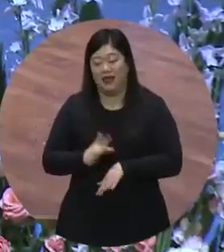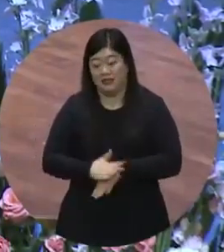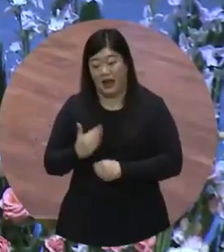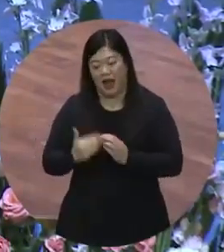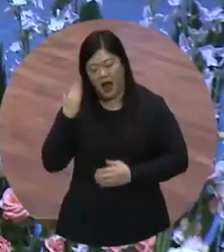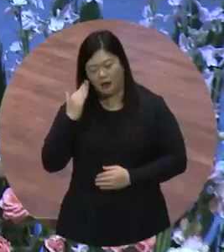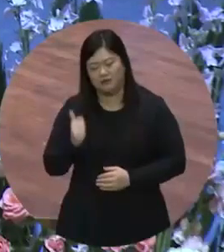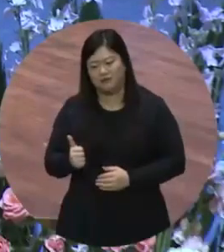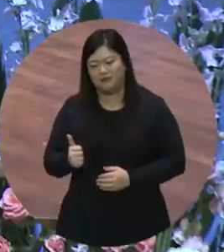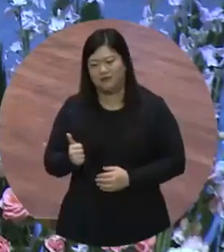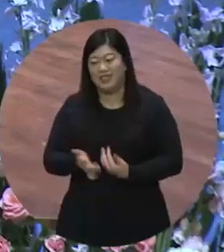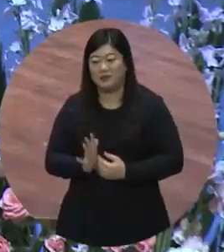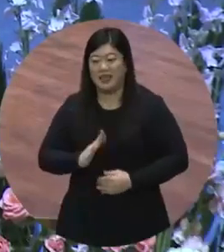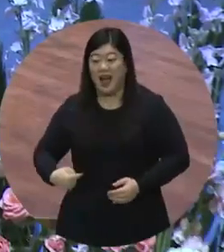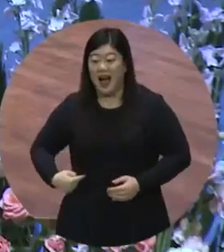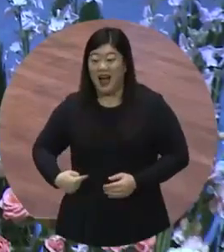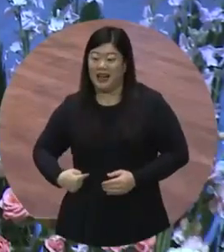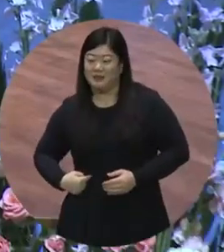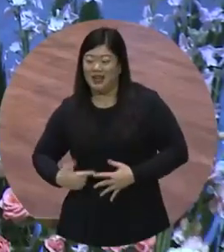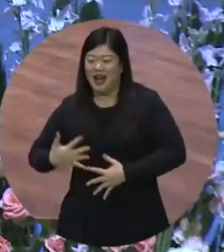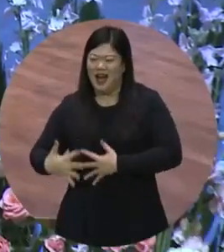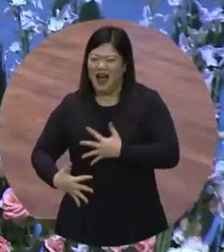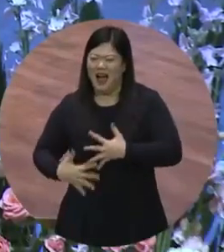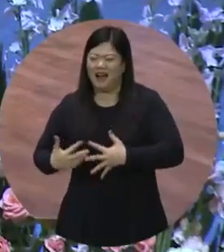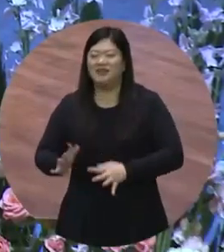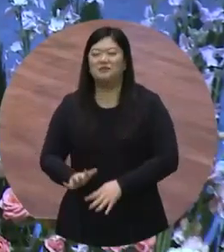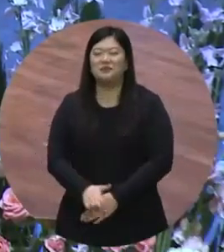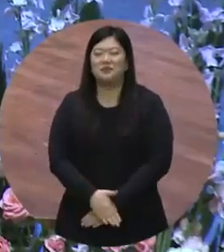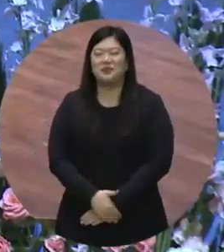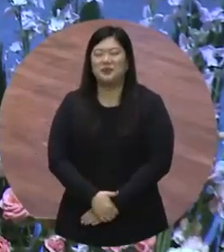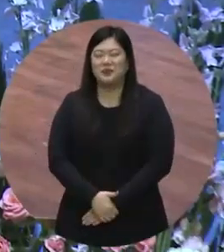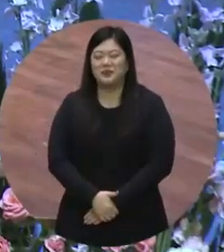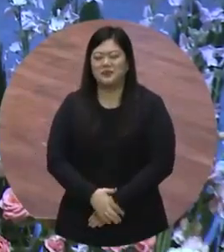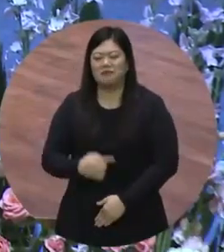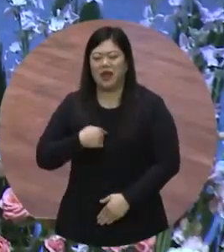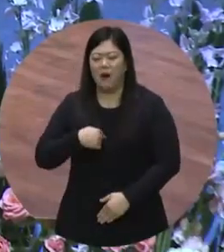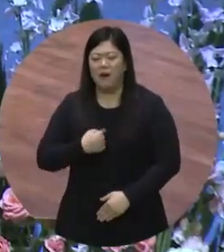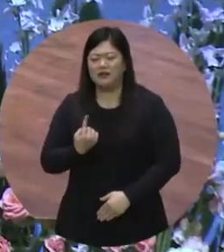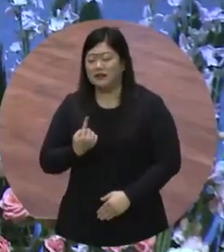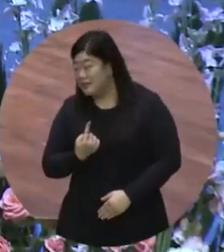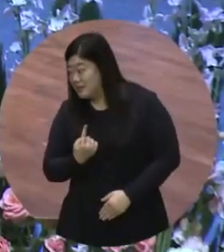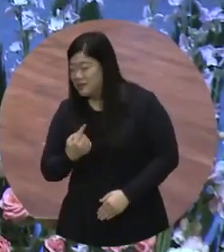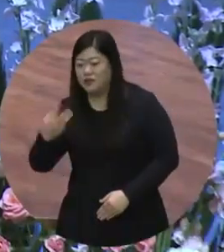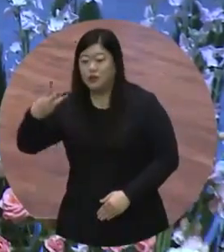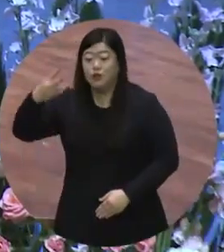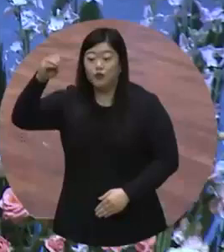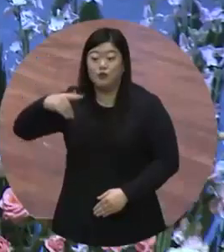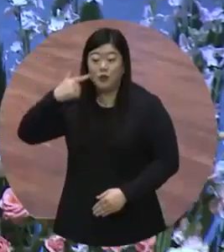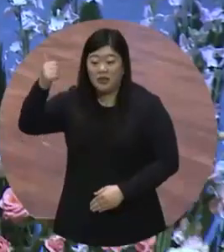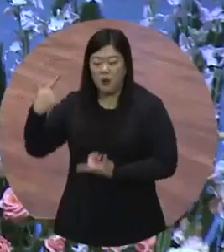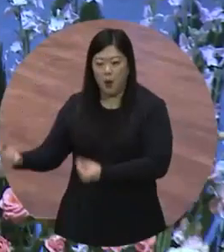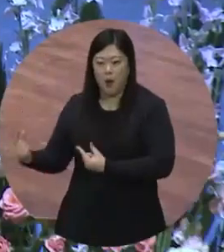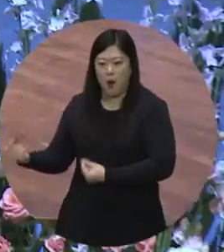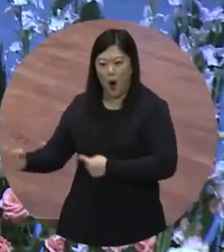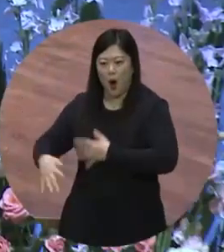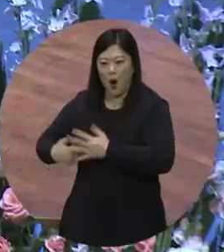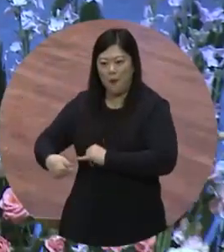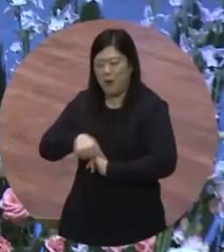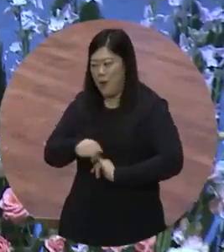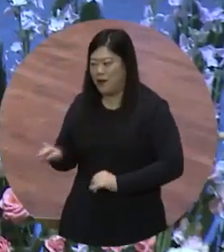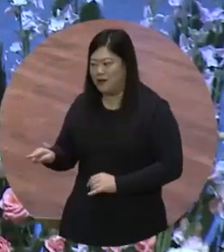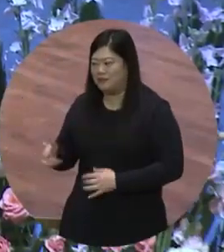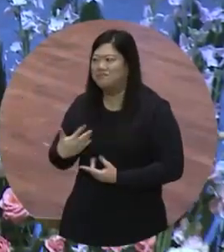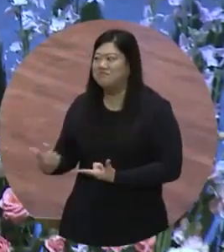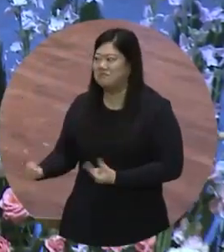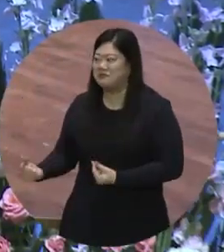이 찬송을 양심상 아직 못 부르고 있어요. 나만 못 부른 줄 알았더니 유목사님도 못 부르고 있더라고. 똑같은 말을 하대.